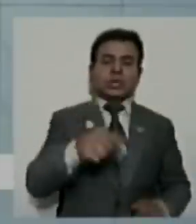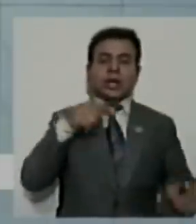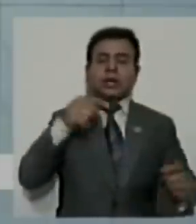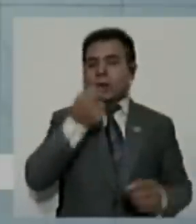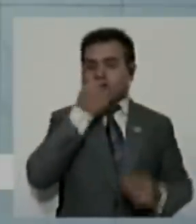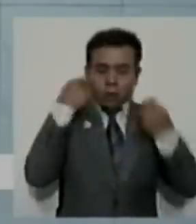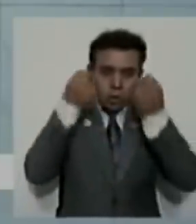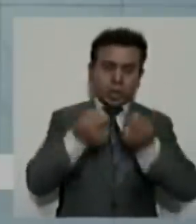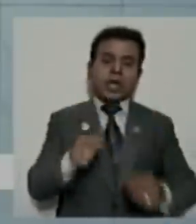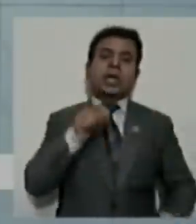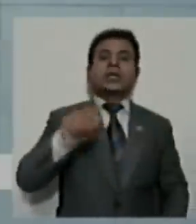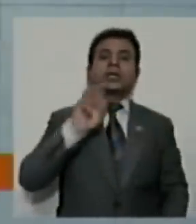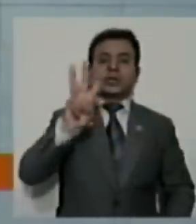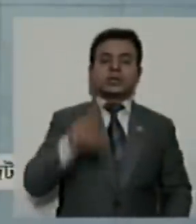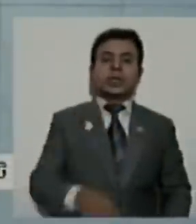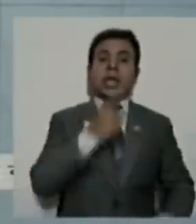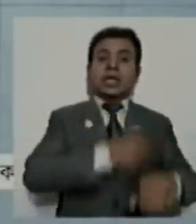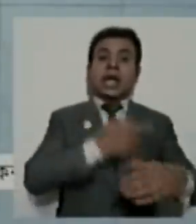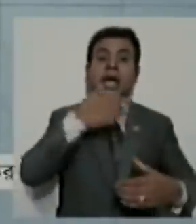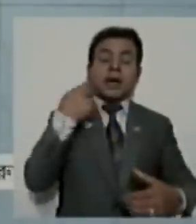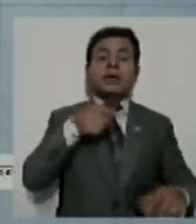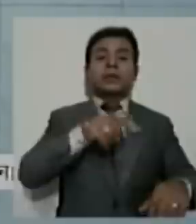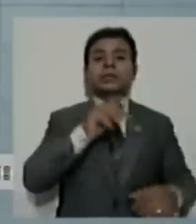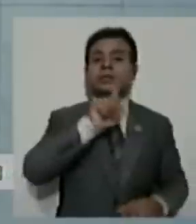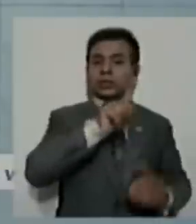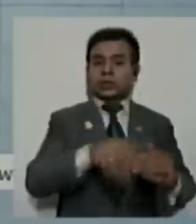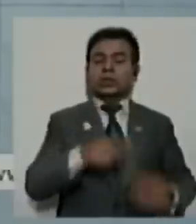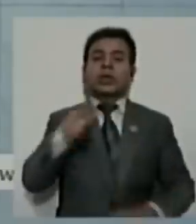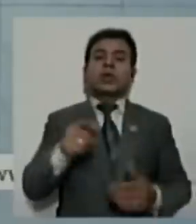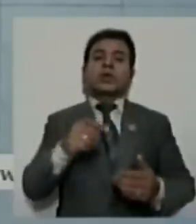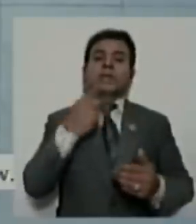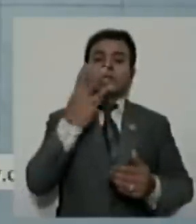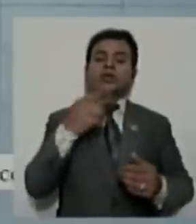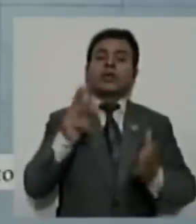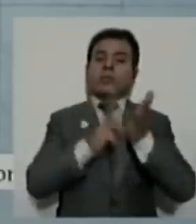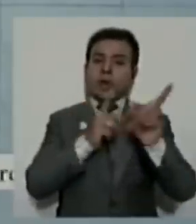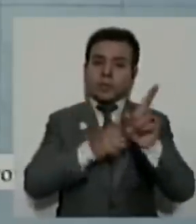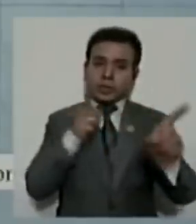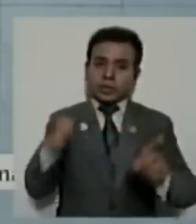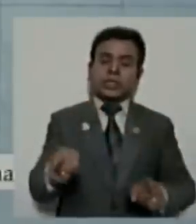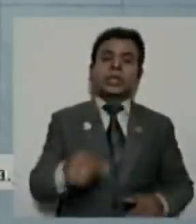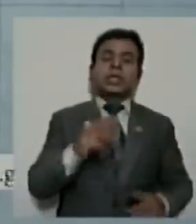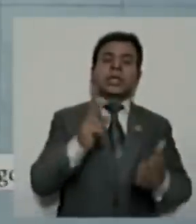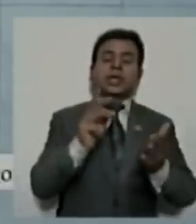যদি আমরা বয়সের বিশ্লেষণ করি তাহলে 60-ঊর্ধ্ব 3 জন, 51 থেকে 60 2 জন,